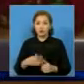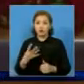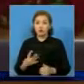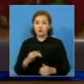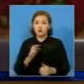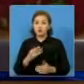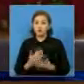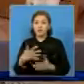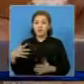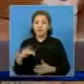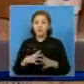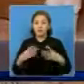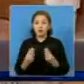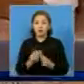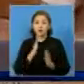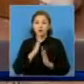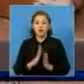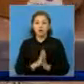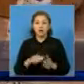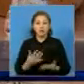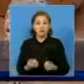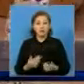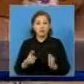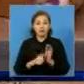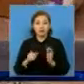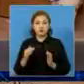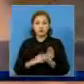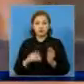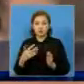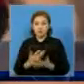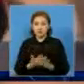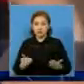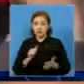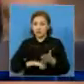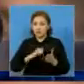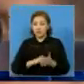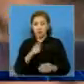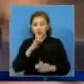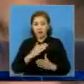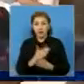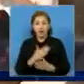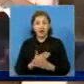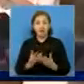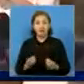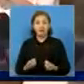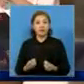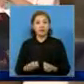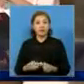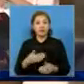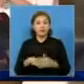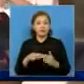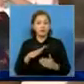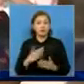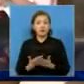4-90-ға 5000-ға жоқ отбасының өтініші қабылдан. 793-іне түрлі себеппен мемлекеттік көмек тағайындалудан бас